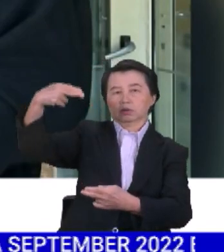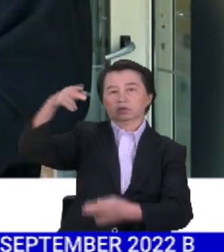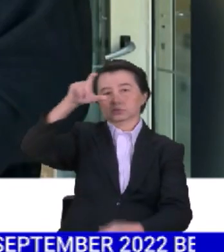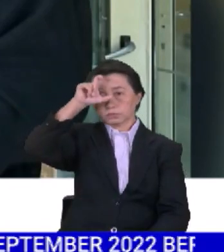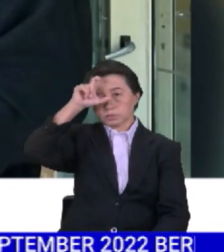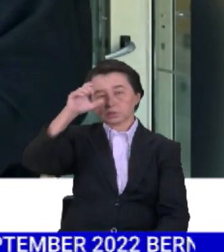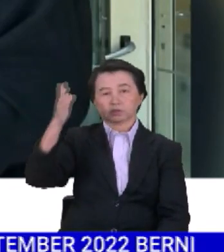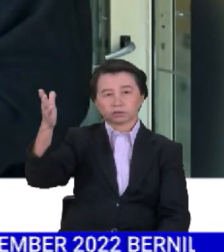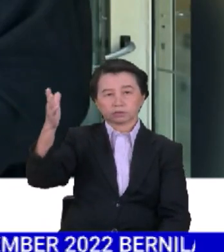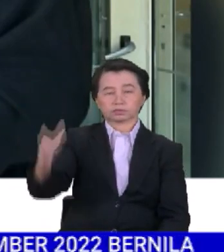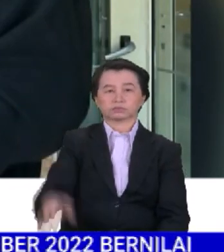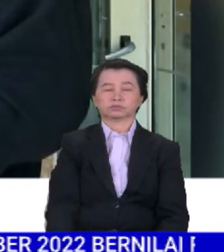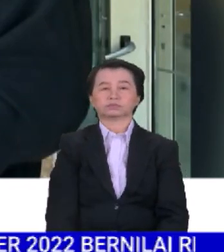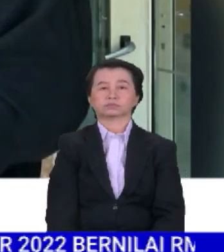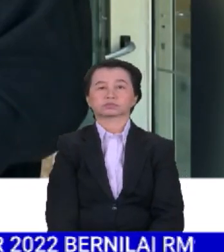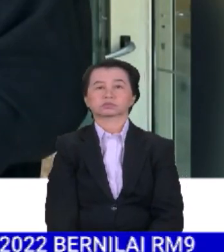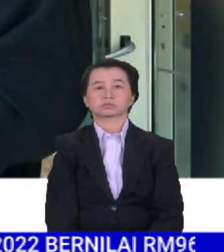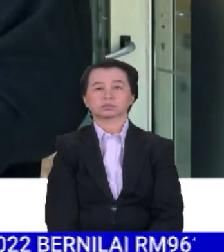Turki.